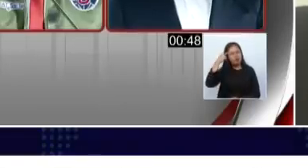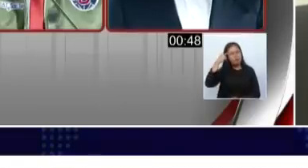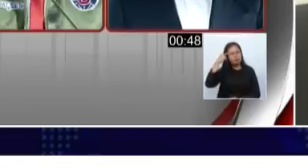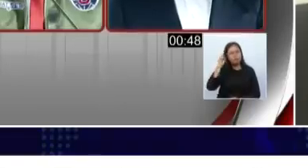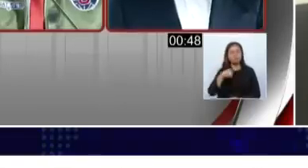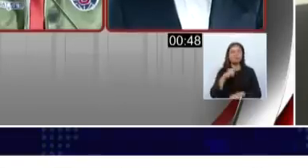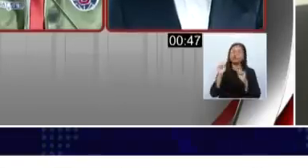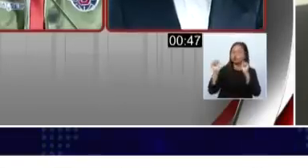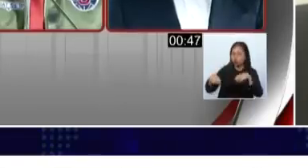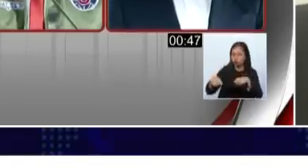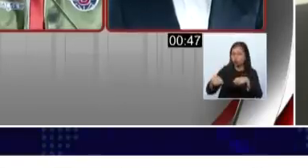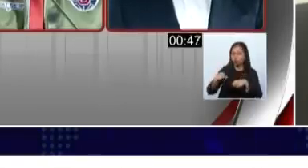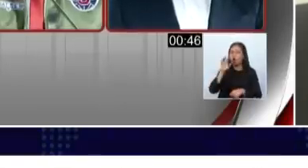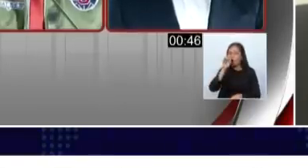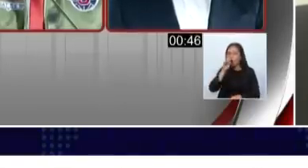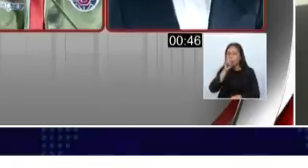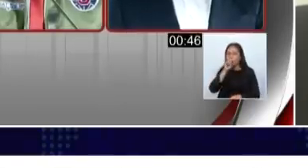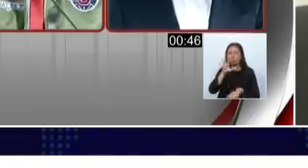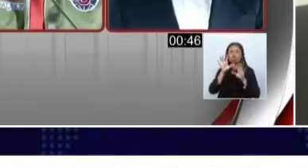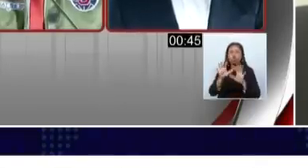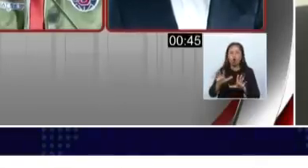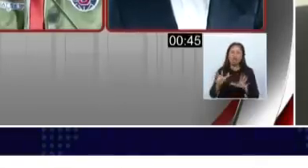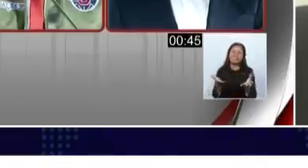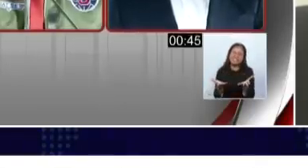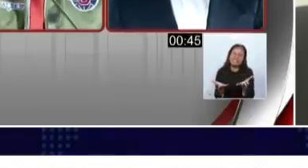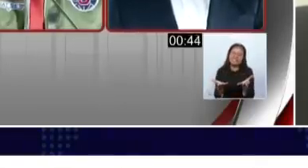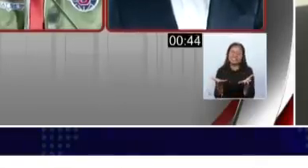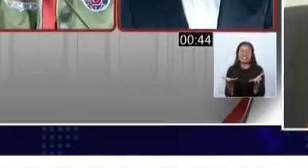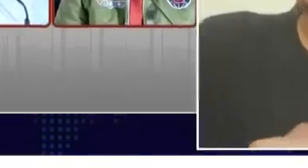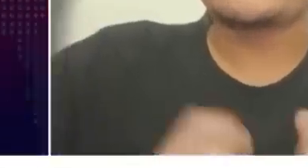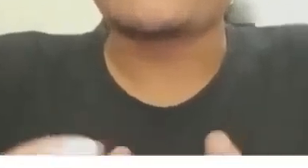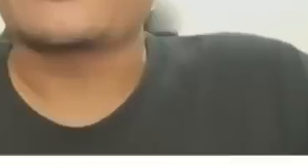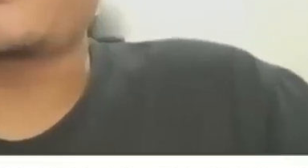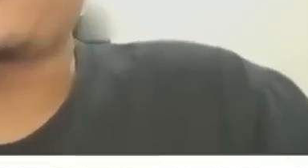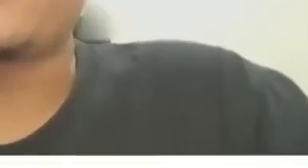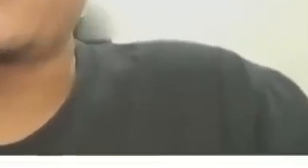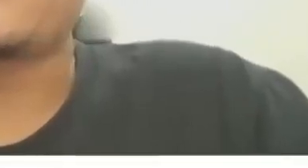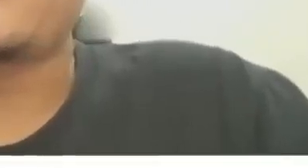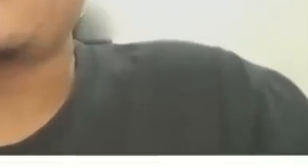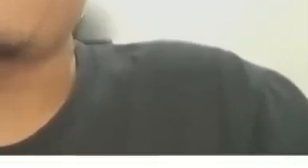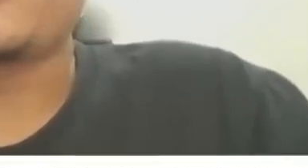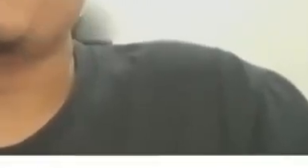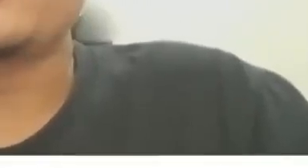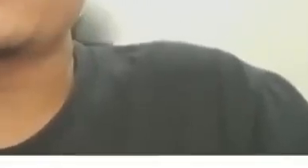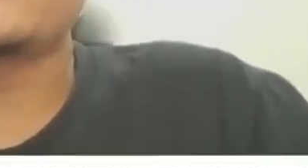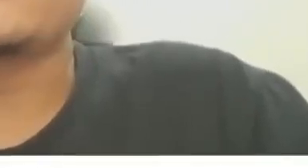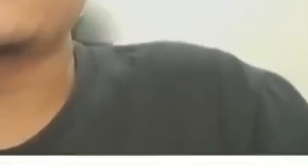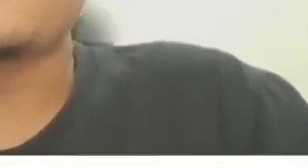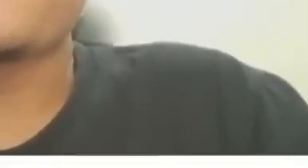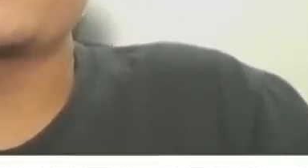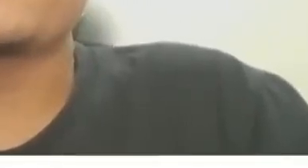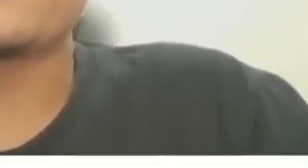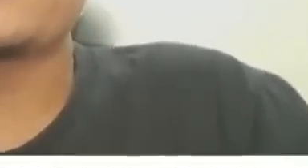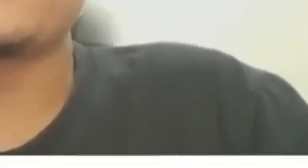itu harusnya saya sampaikan pertama kali itu, bahwa laporan ini atau data ini kami kumpulkan